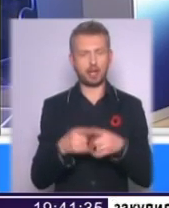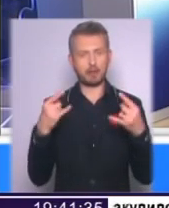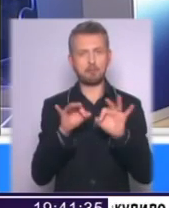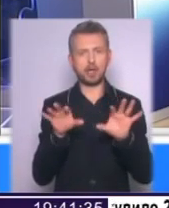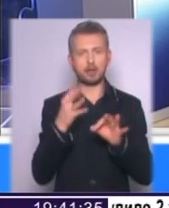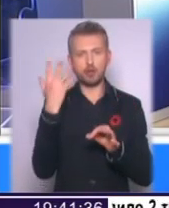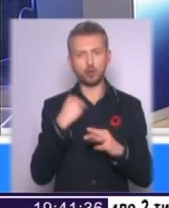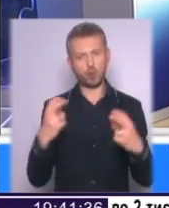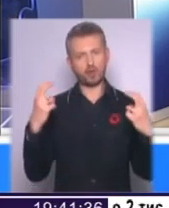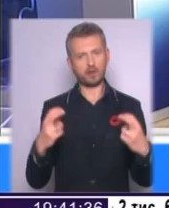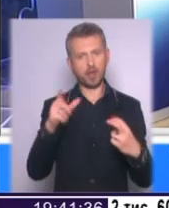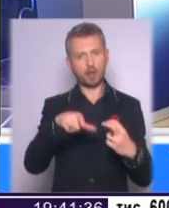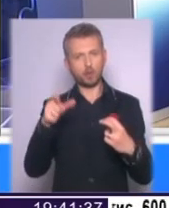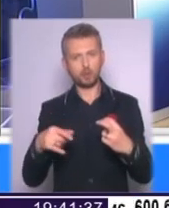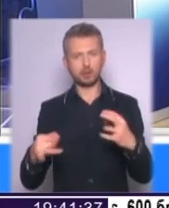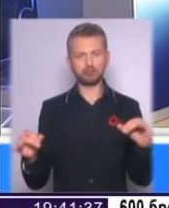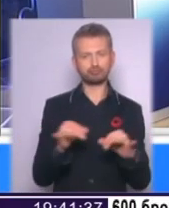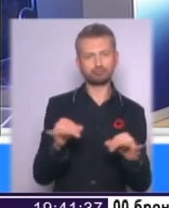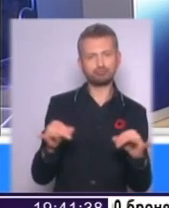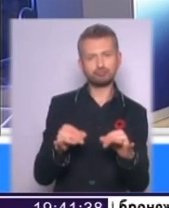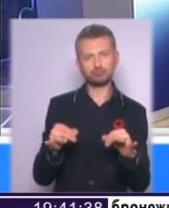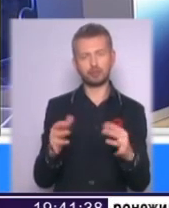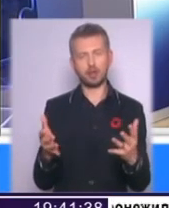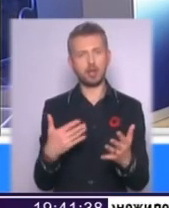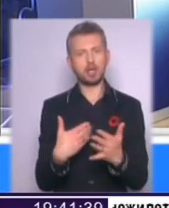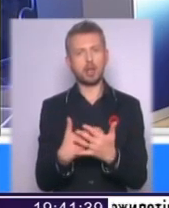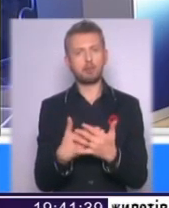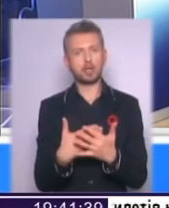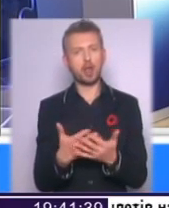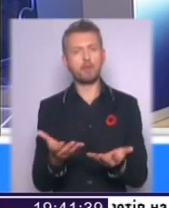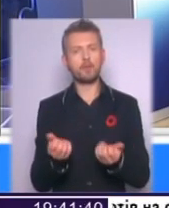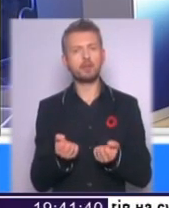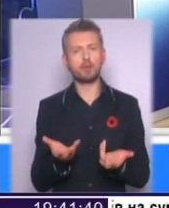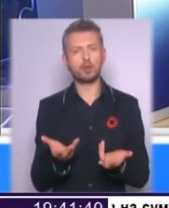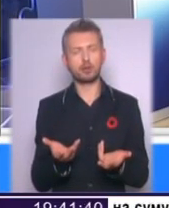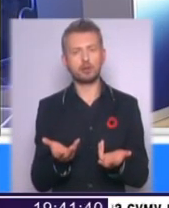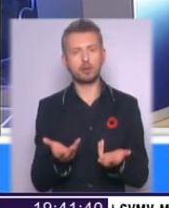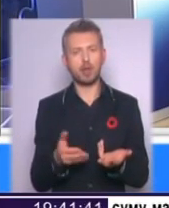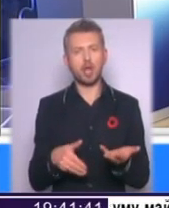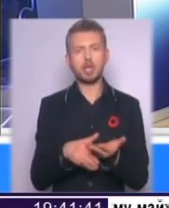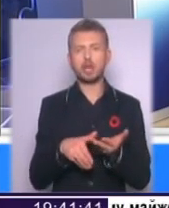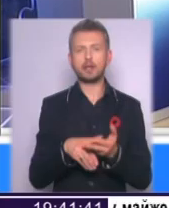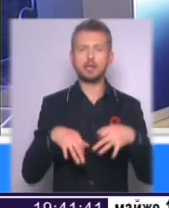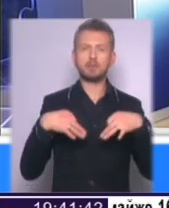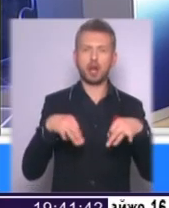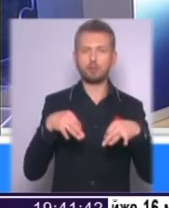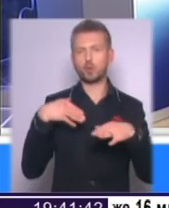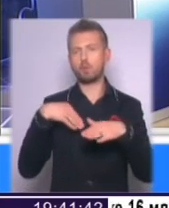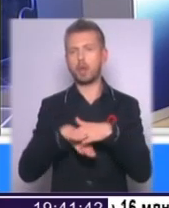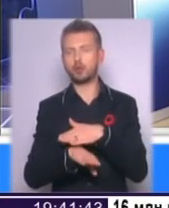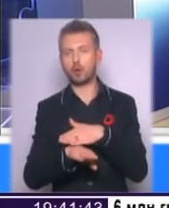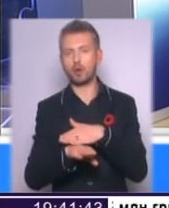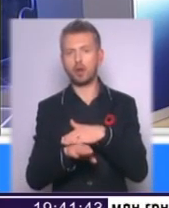коли сидять люди і дискутують, розмовляють. Наприклад, візьмемо засіб транспорту метро.